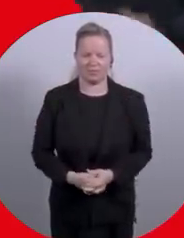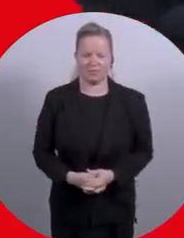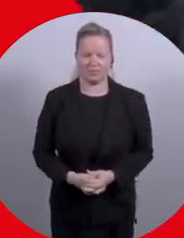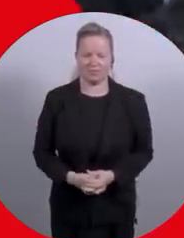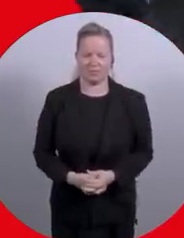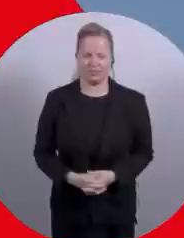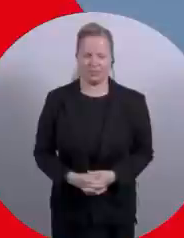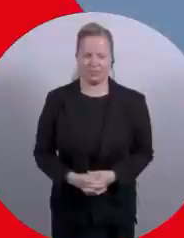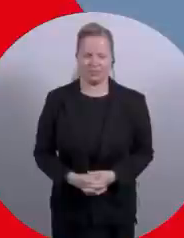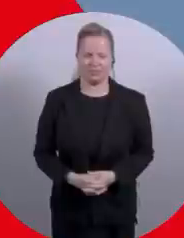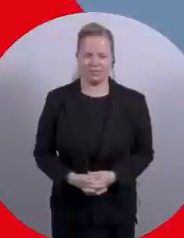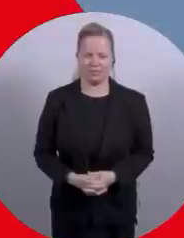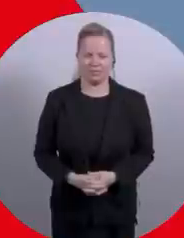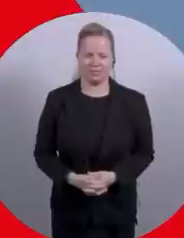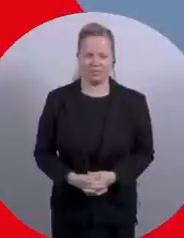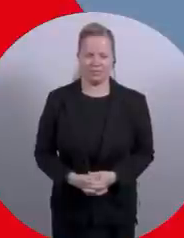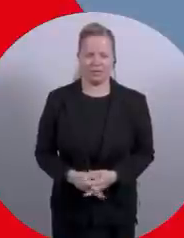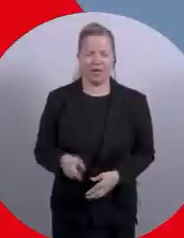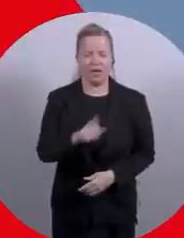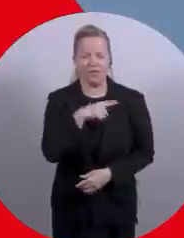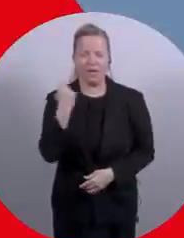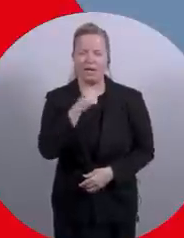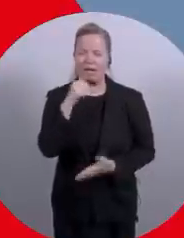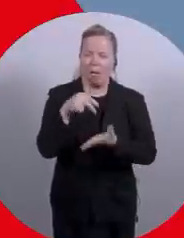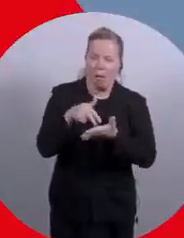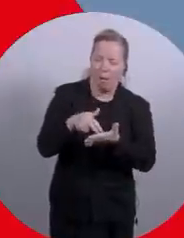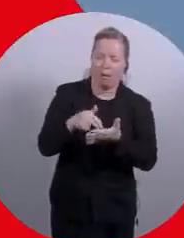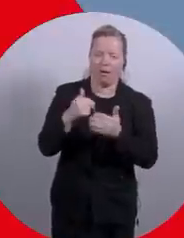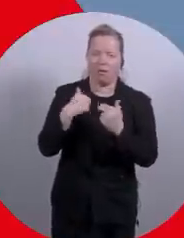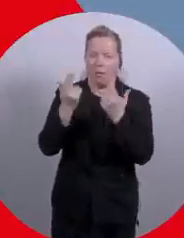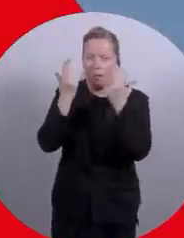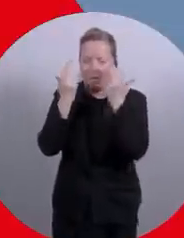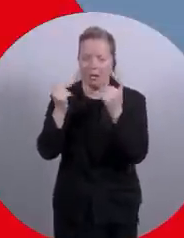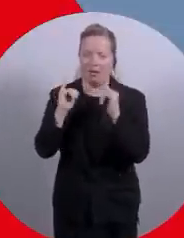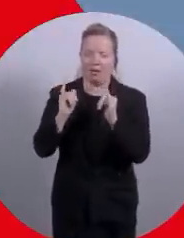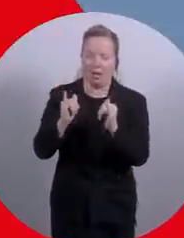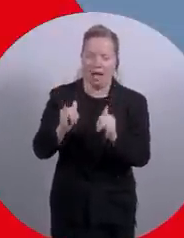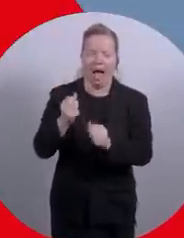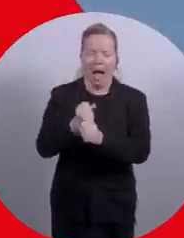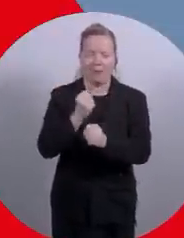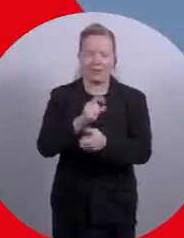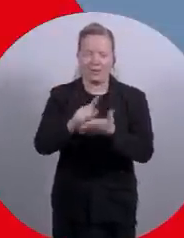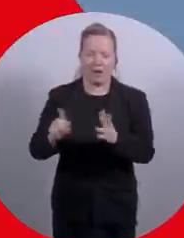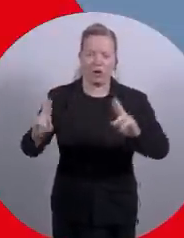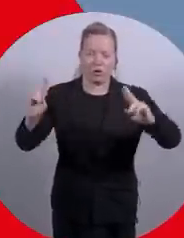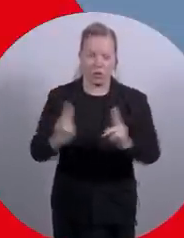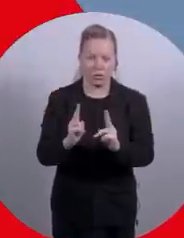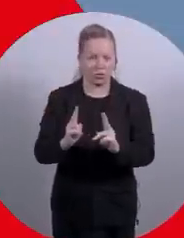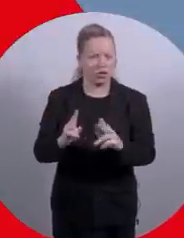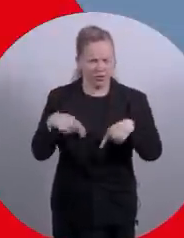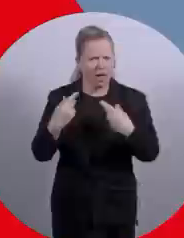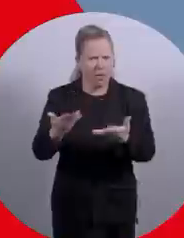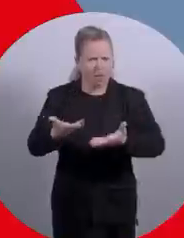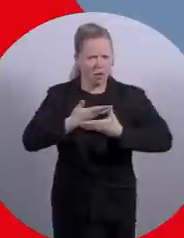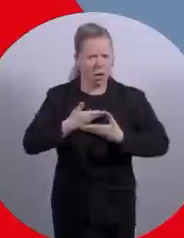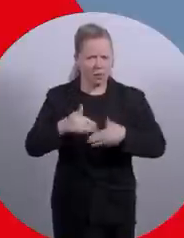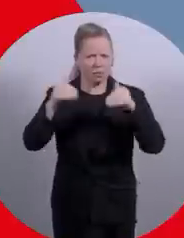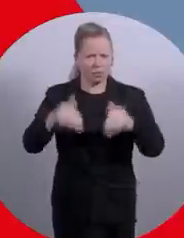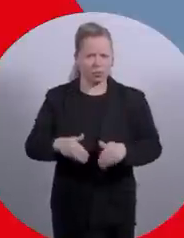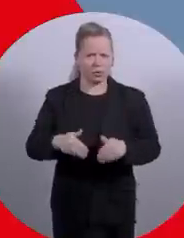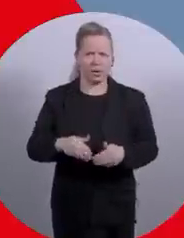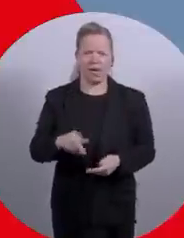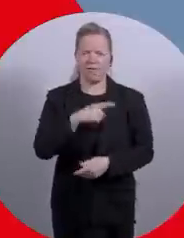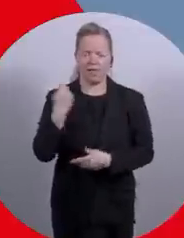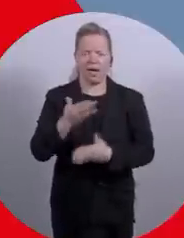und mit seiner keine bittstellerinnen Verkürzung sprechen weil sie uns zusteht wenn man immer gesagt haben dass ein Stück des